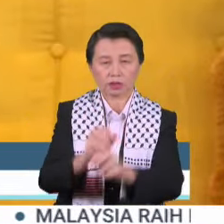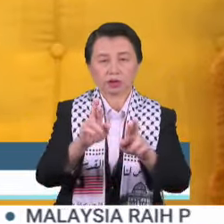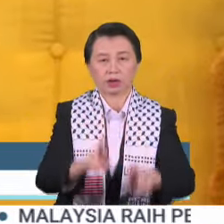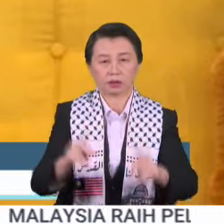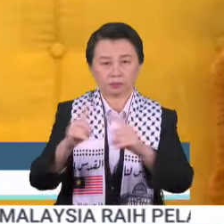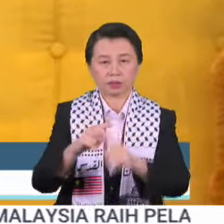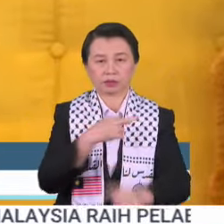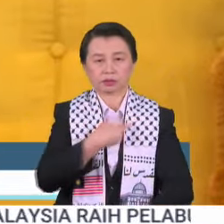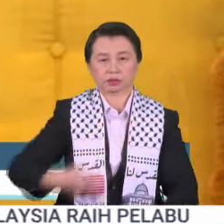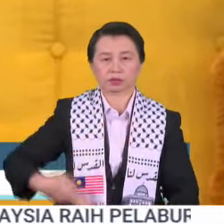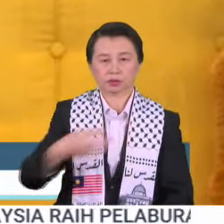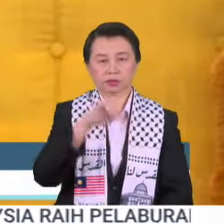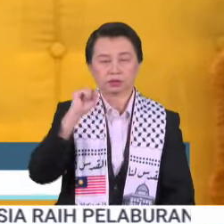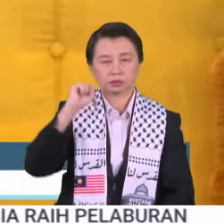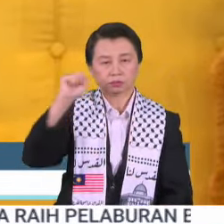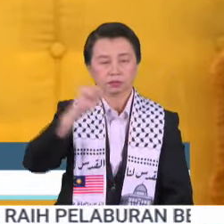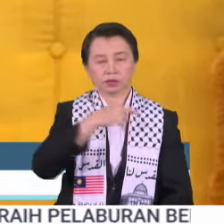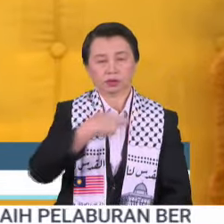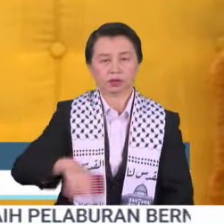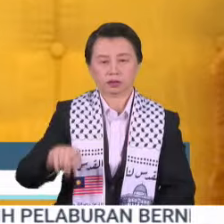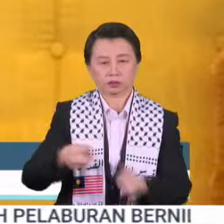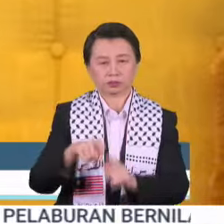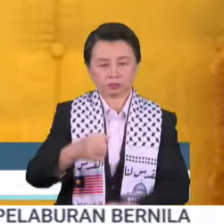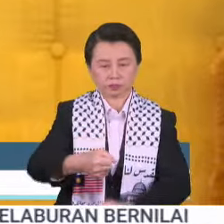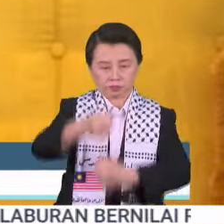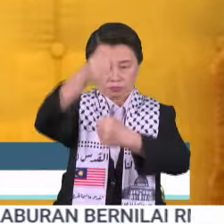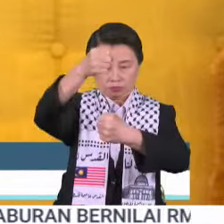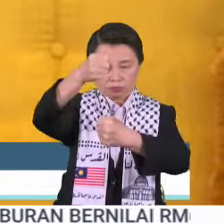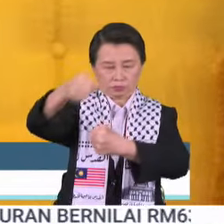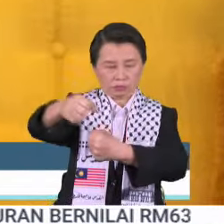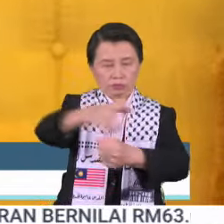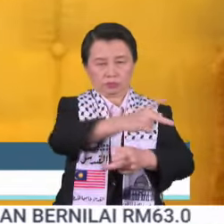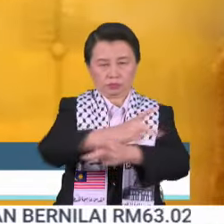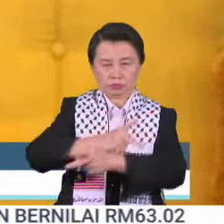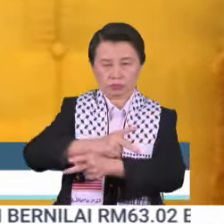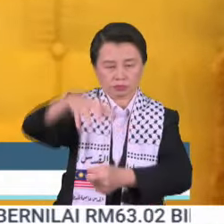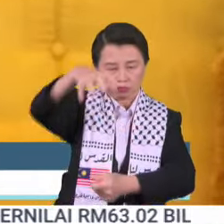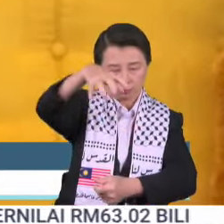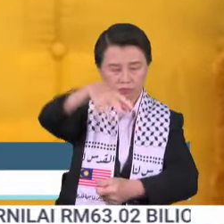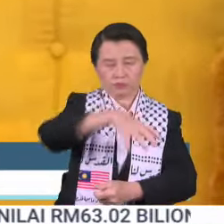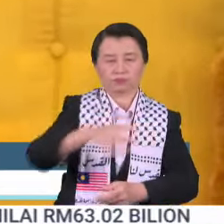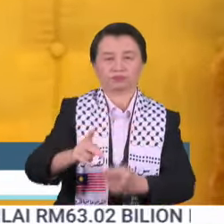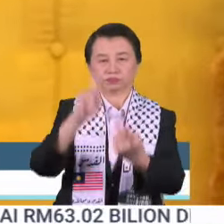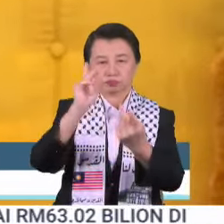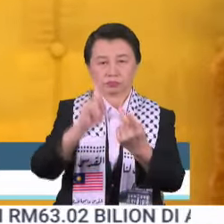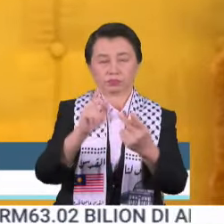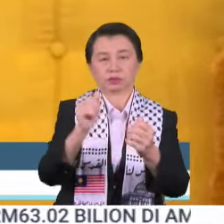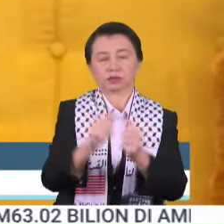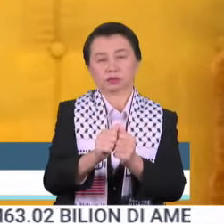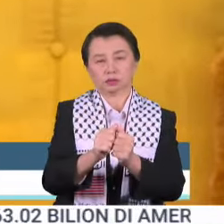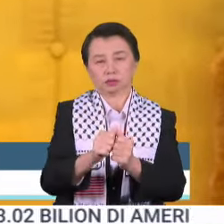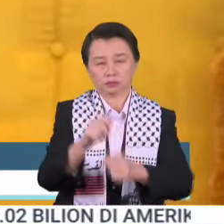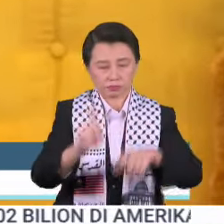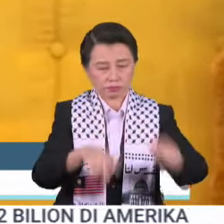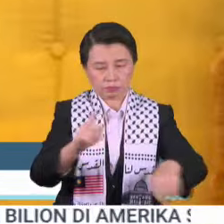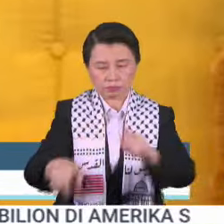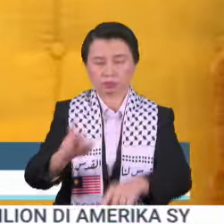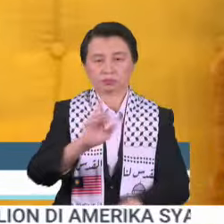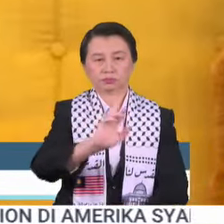dan kedaulatan raja sebagai payung pemerintahan yang bersesuaian dengan perbilangan